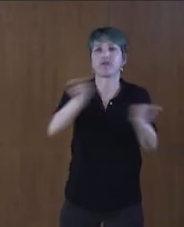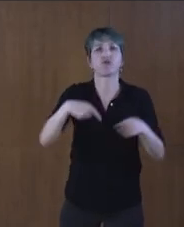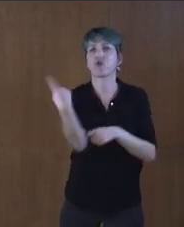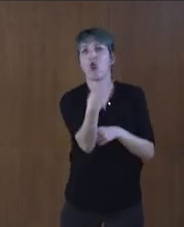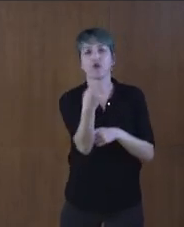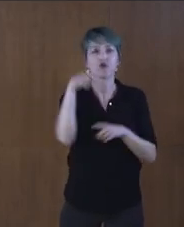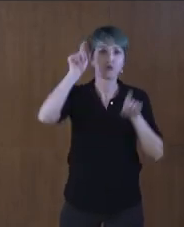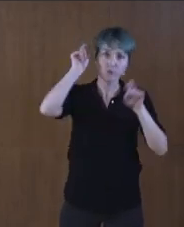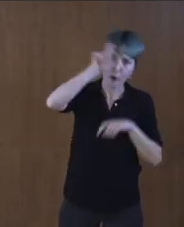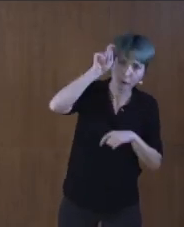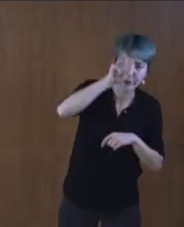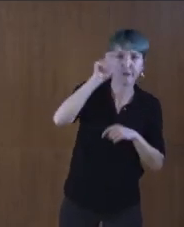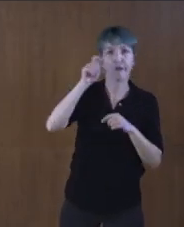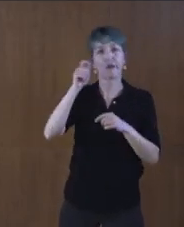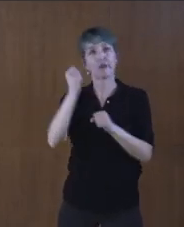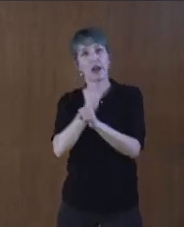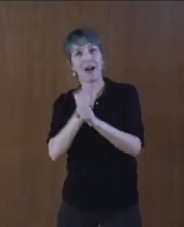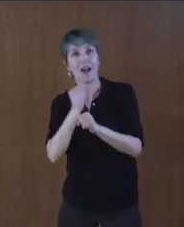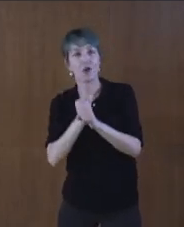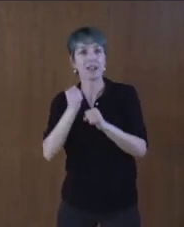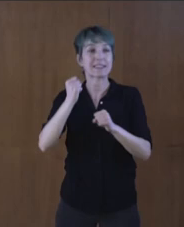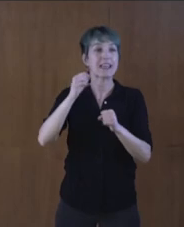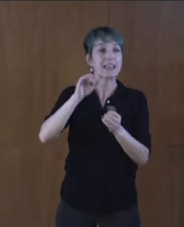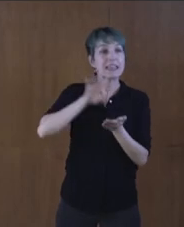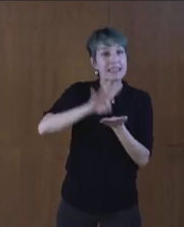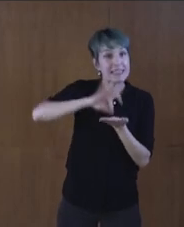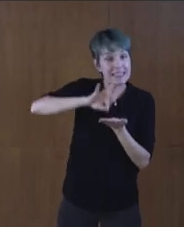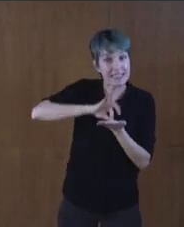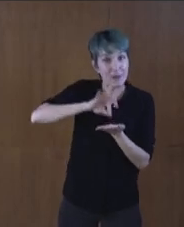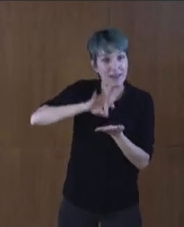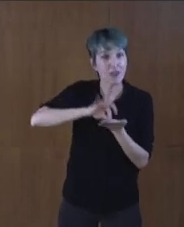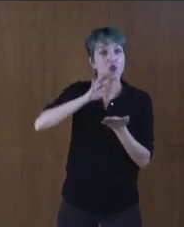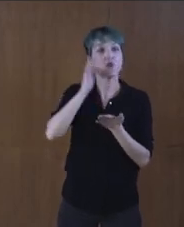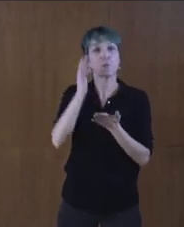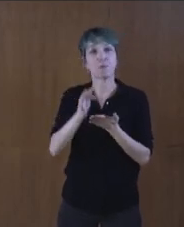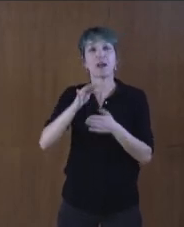i personal d'administració i serveis de la nostra comunitat.